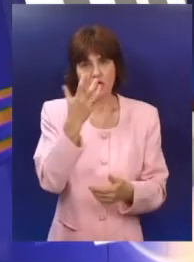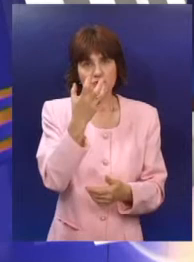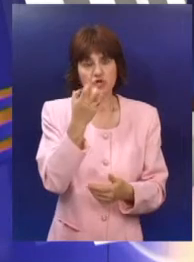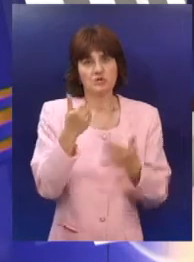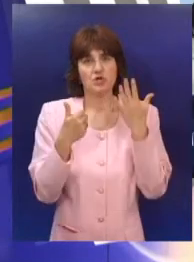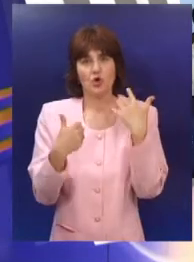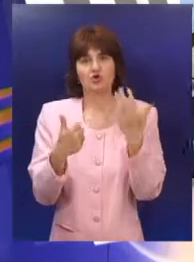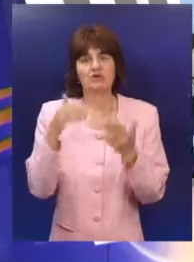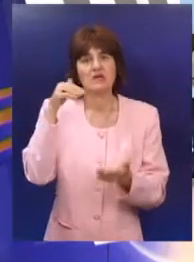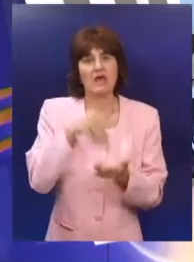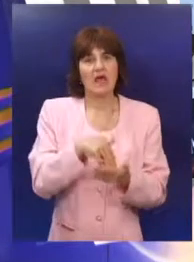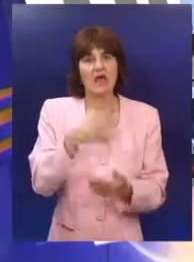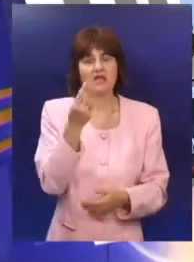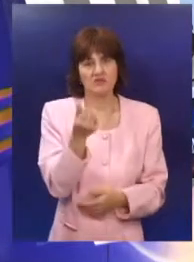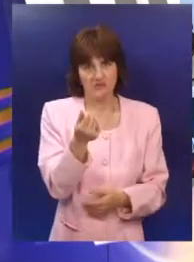460.000 dinara.